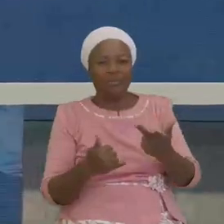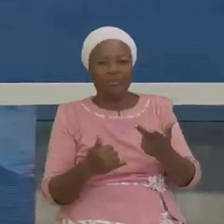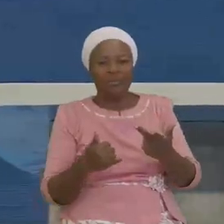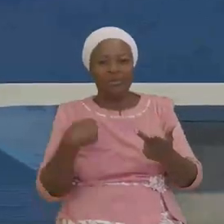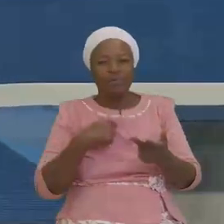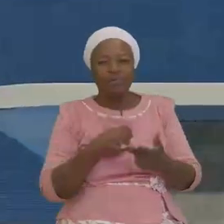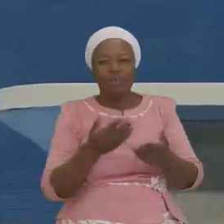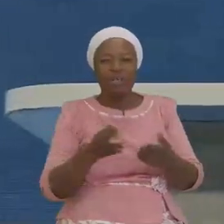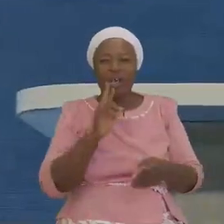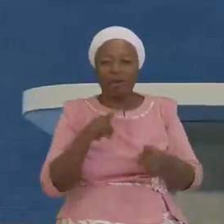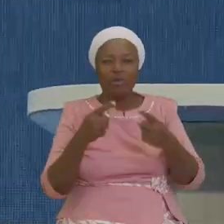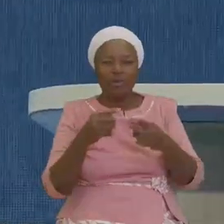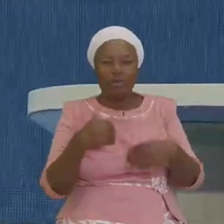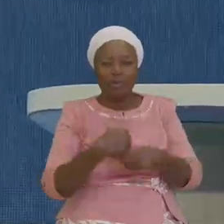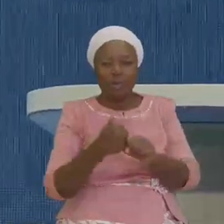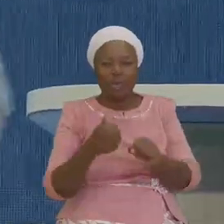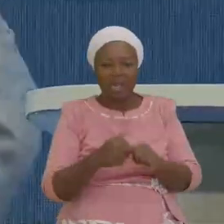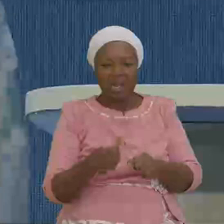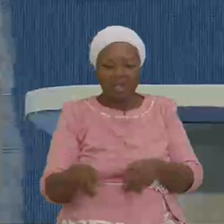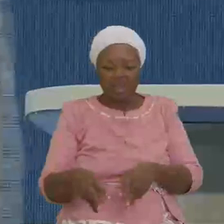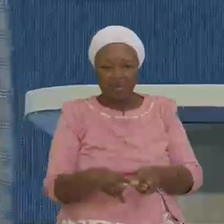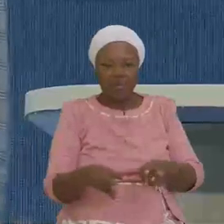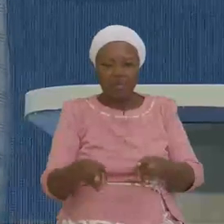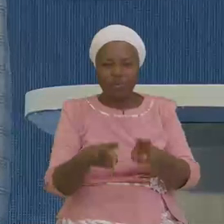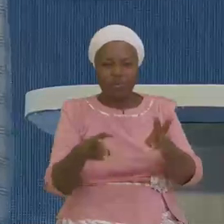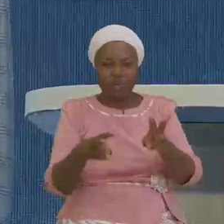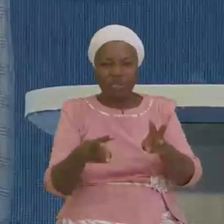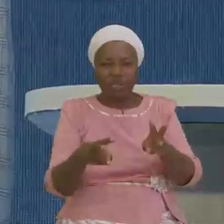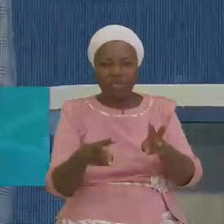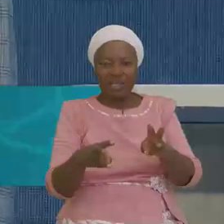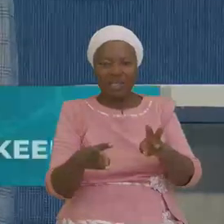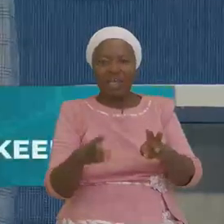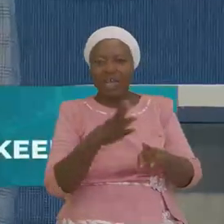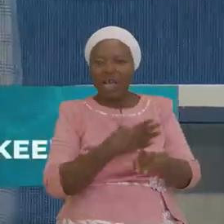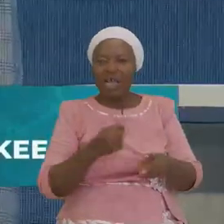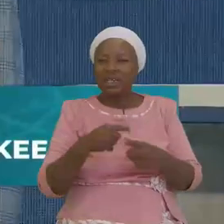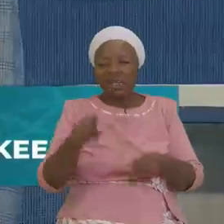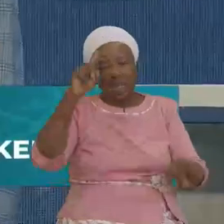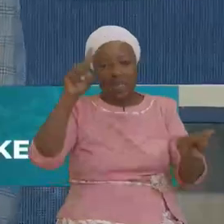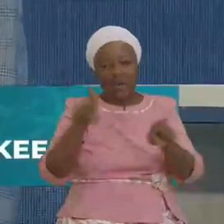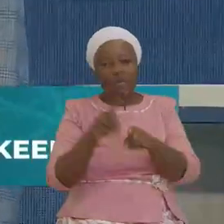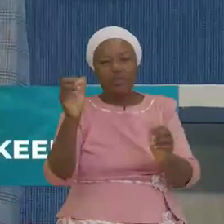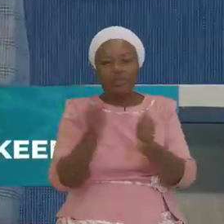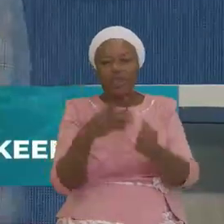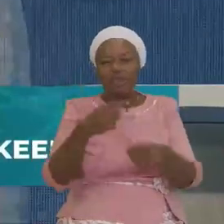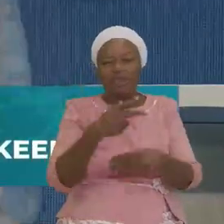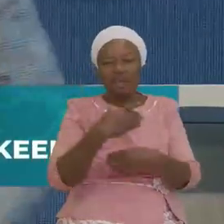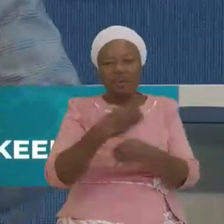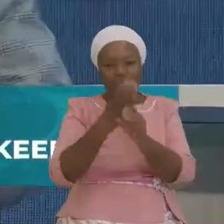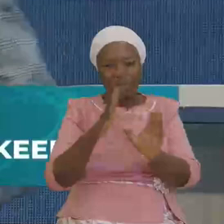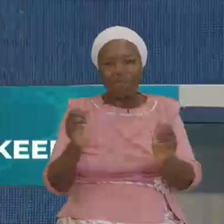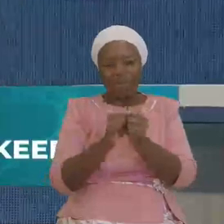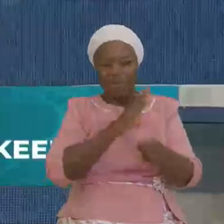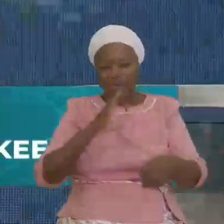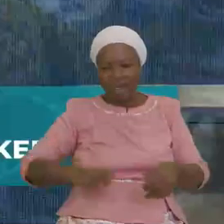Allons au troisième point maintenant. Nous allons faire un pacte avec